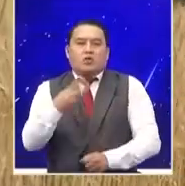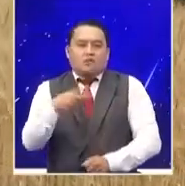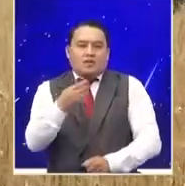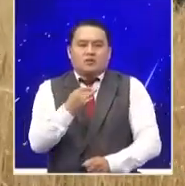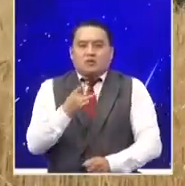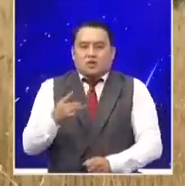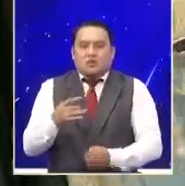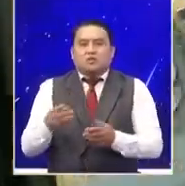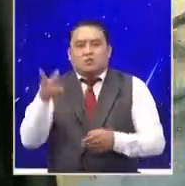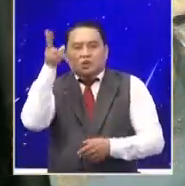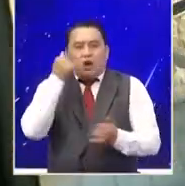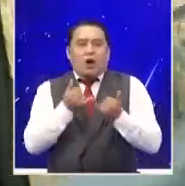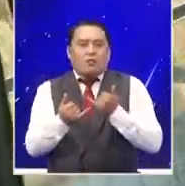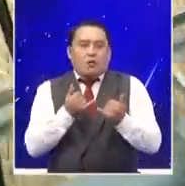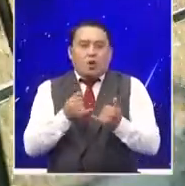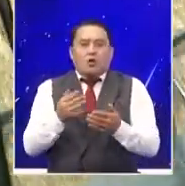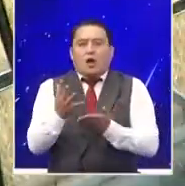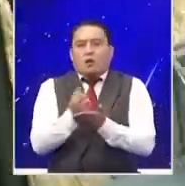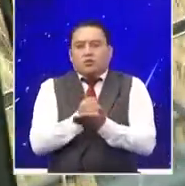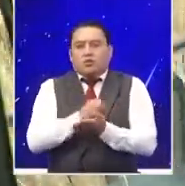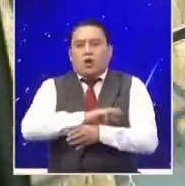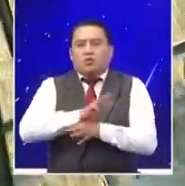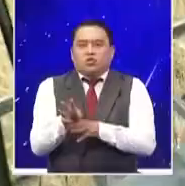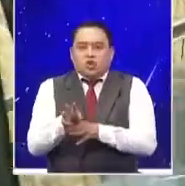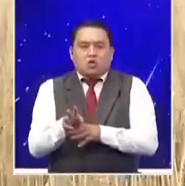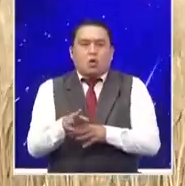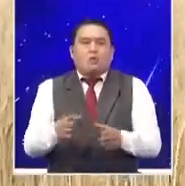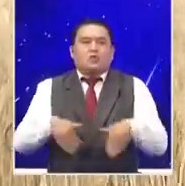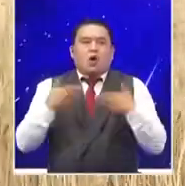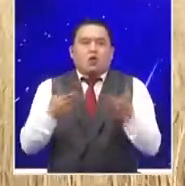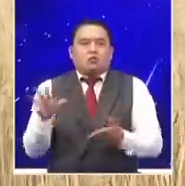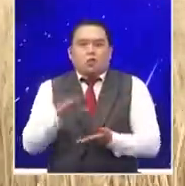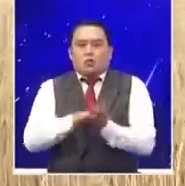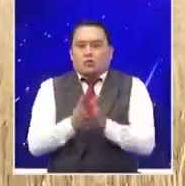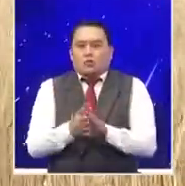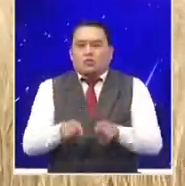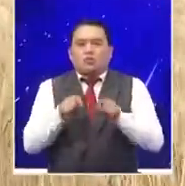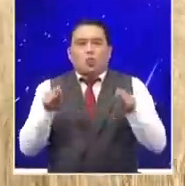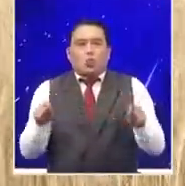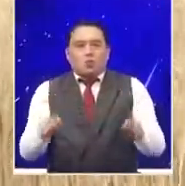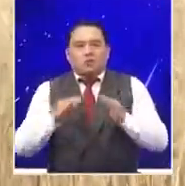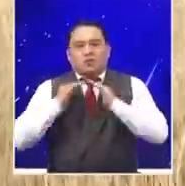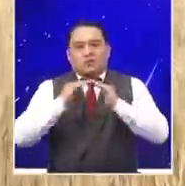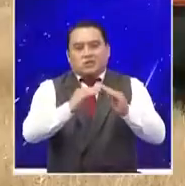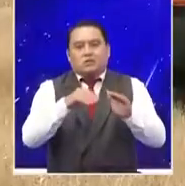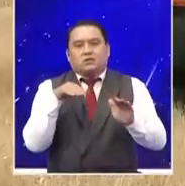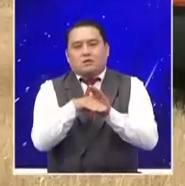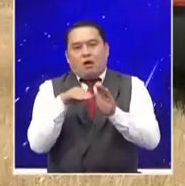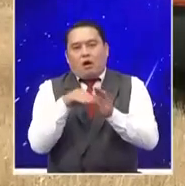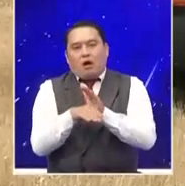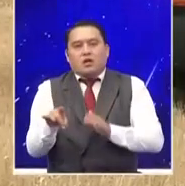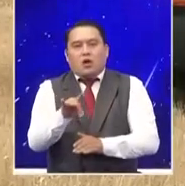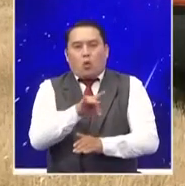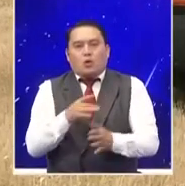20 центнеров зерна. Для обеспечения сохранности собранного урожая предусмотрены все условия. Зерносклады и элеваторы